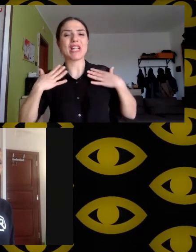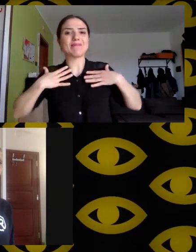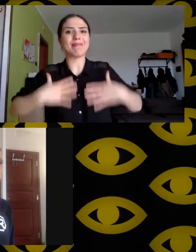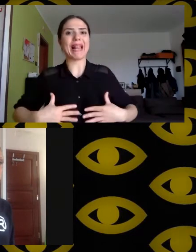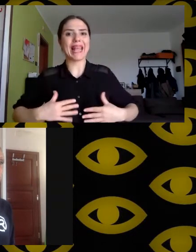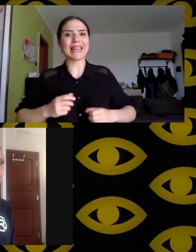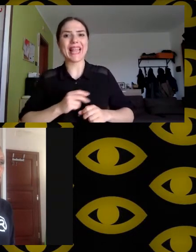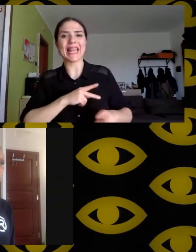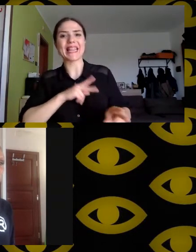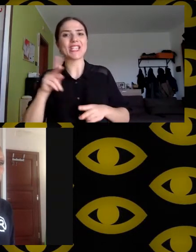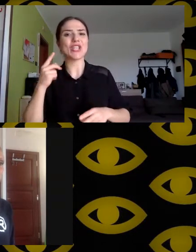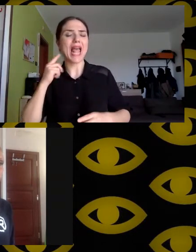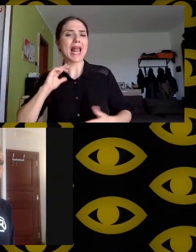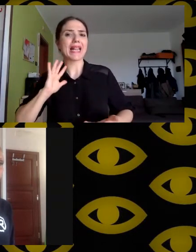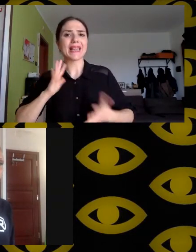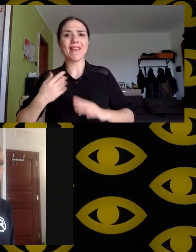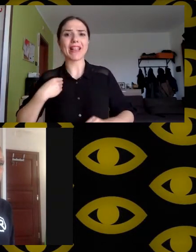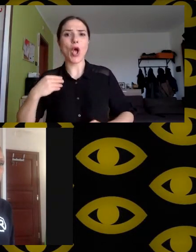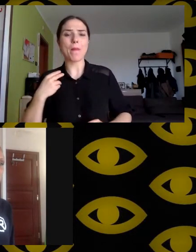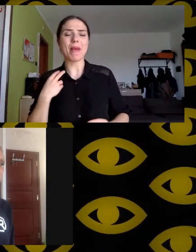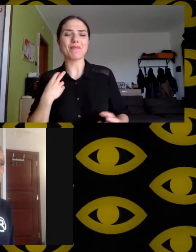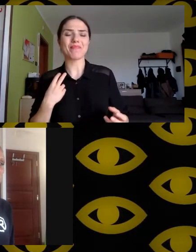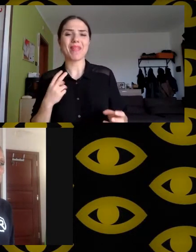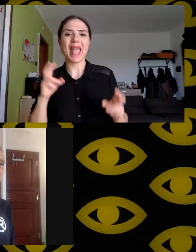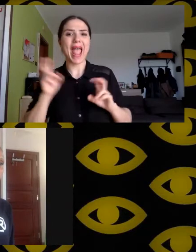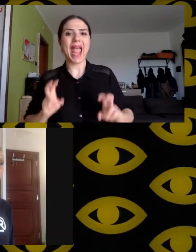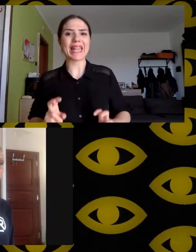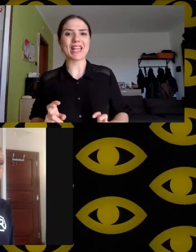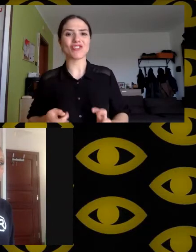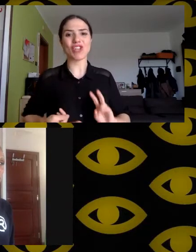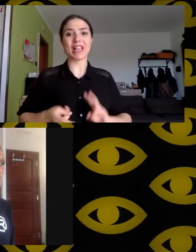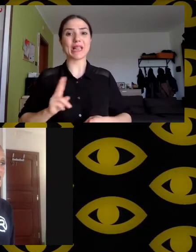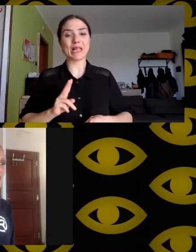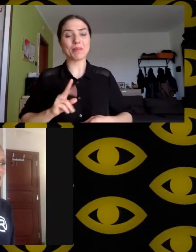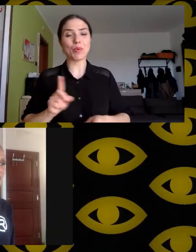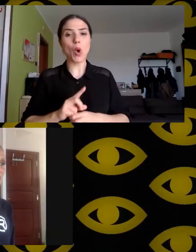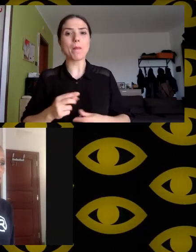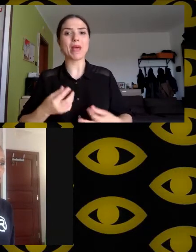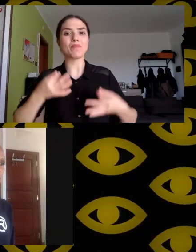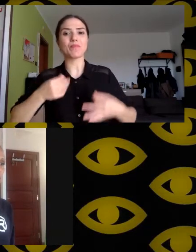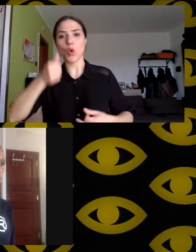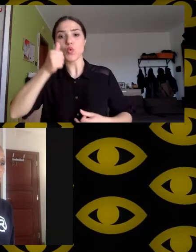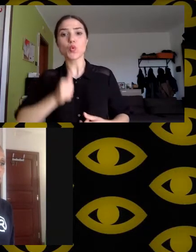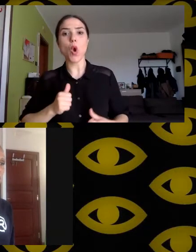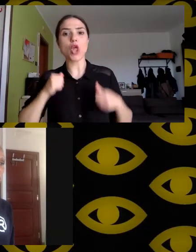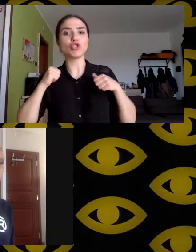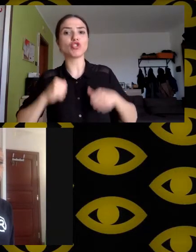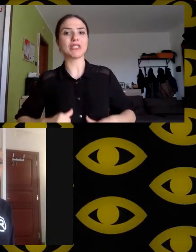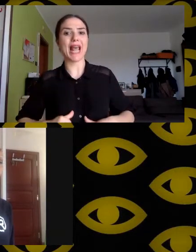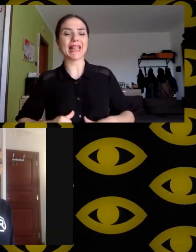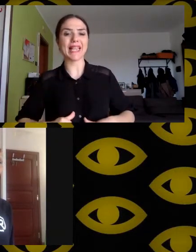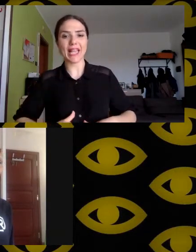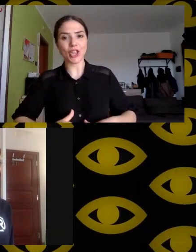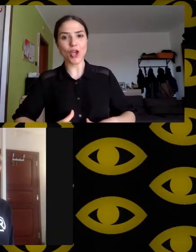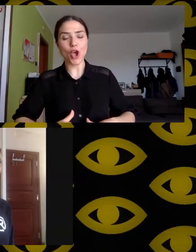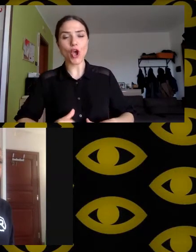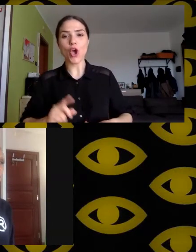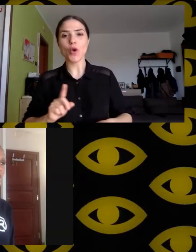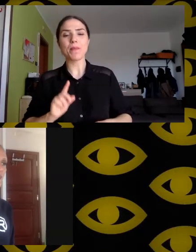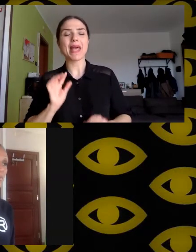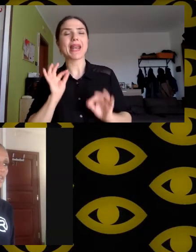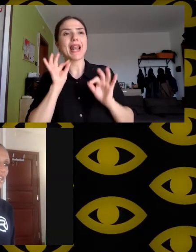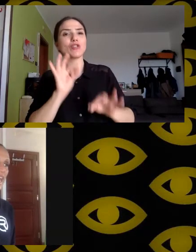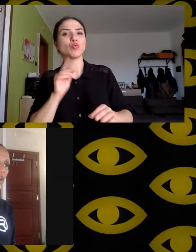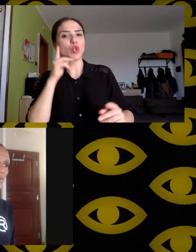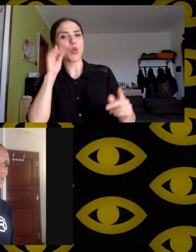più, come se il vostro obiettivo di cittadino, di italiano, fosse raggiungere un obiettivo ogni giorno. Questa è una cosa che io